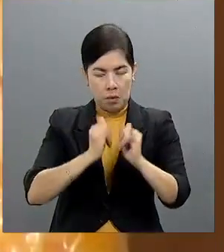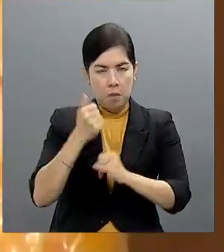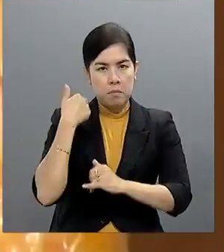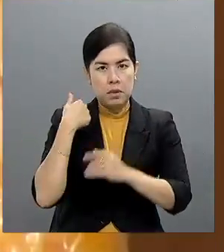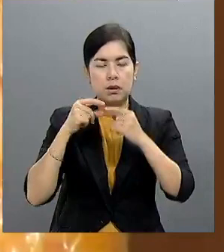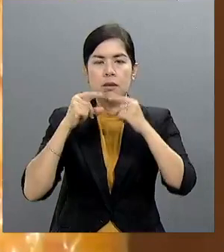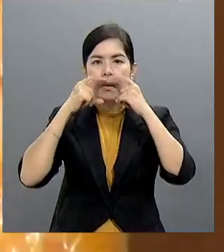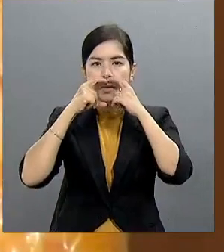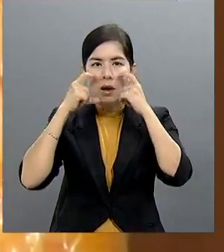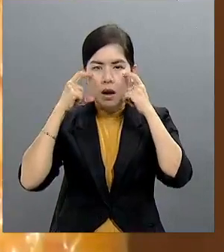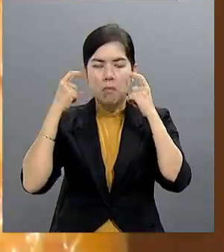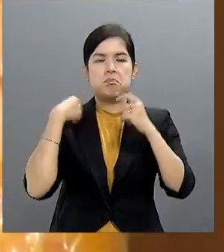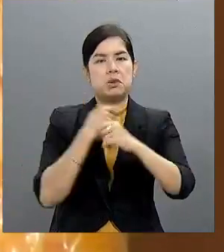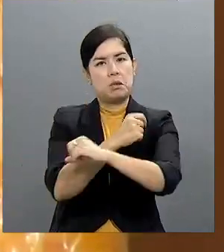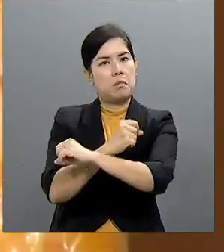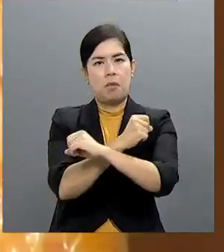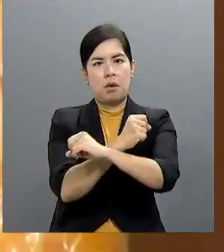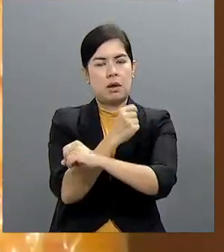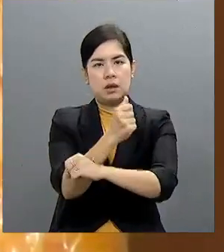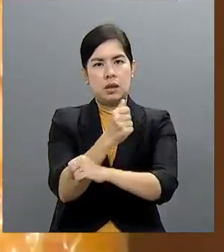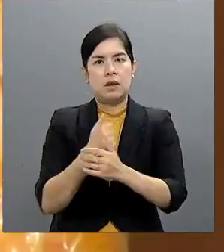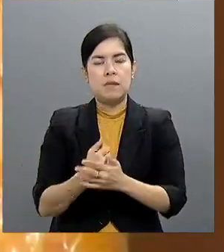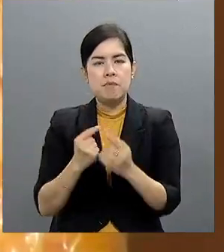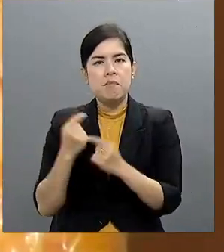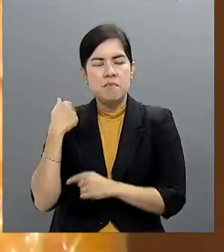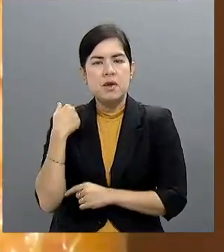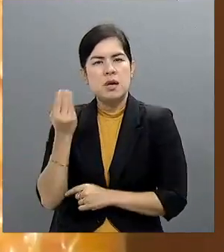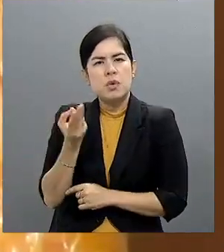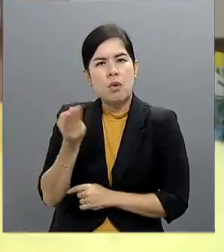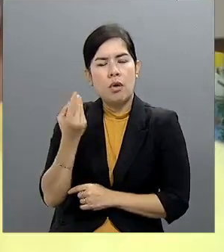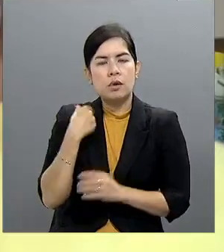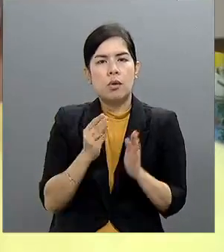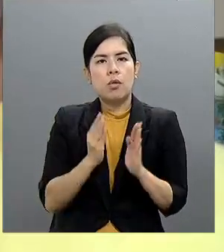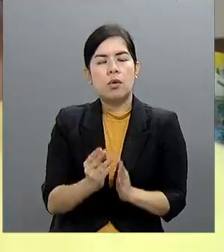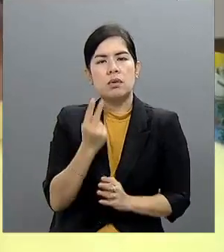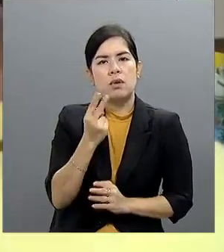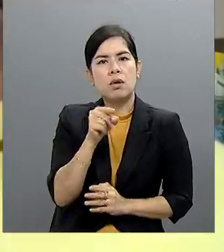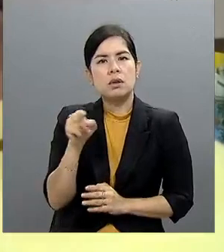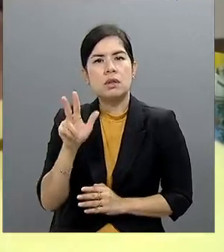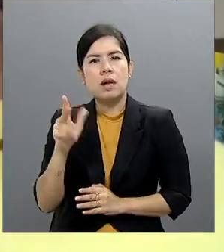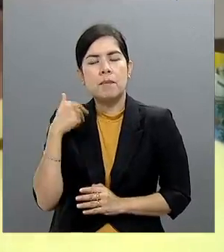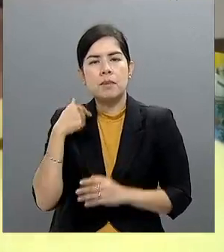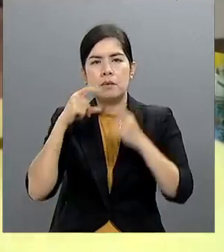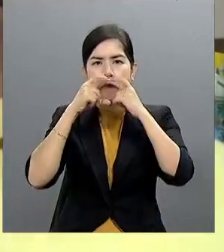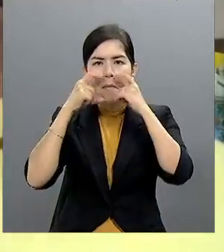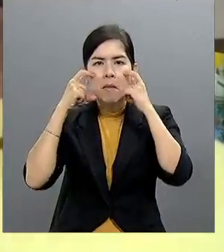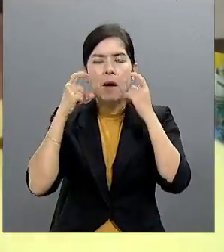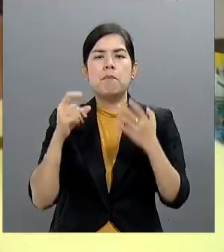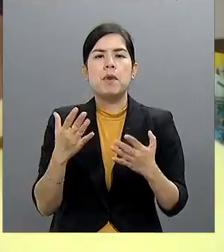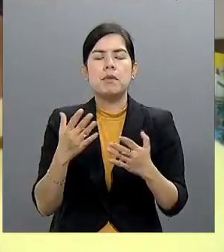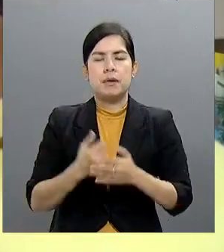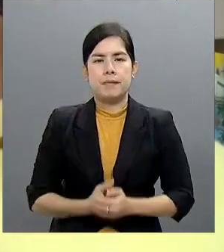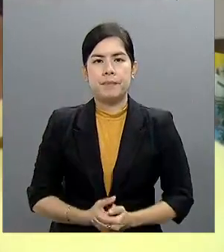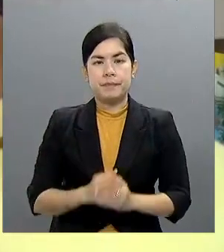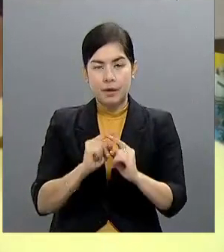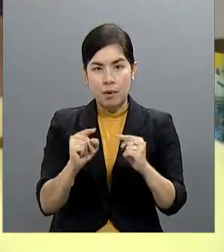ยนะคะจะมีน้อยคนมากเลยคน2คน3คนเท่านั้นนะคะที่ไม่ใส่หน้ากากอนามัยนะคะนี่ก็เป็นบรรยากาศที่เราจะพบเ